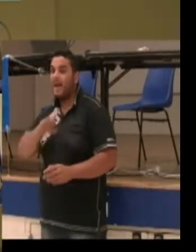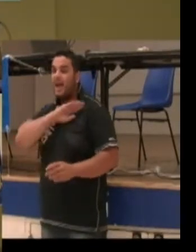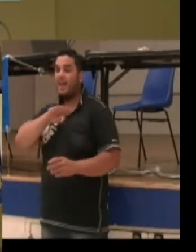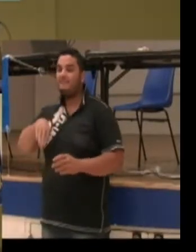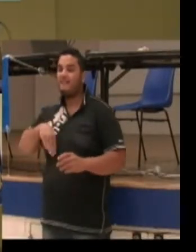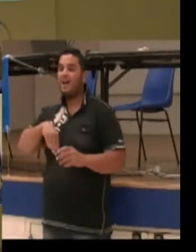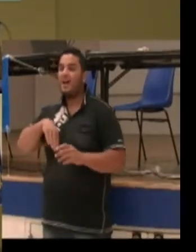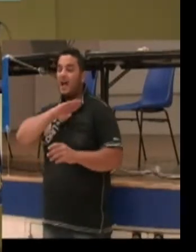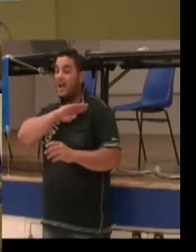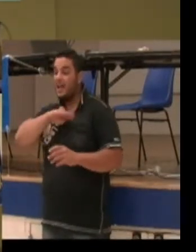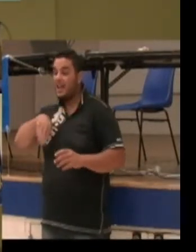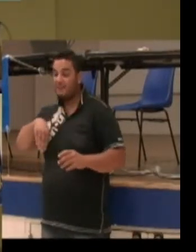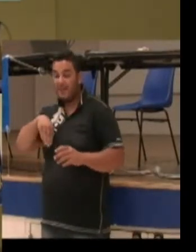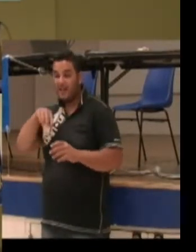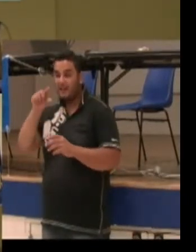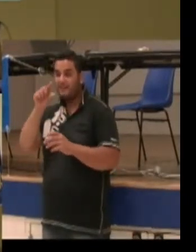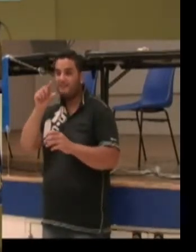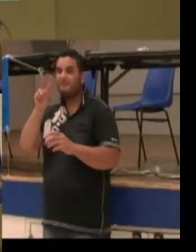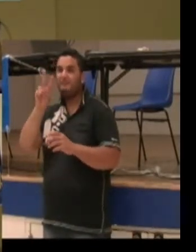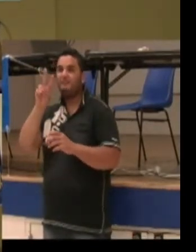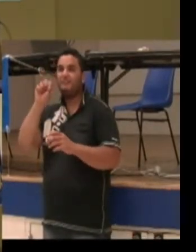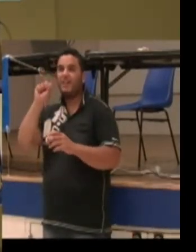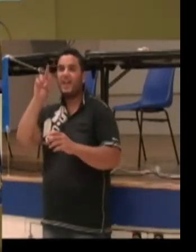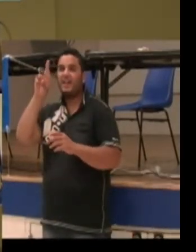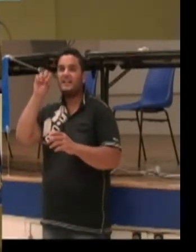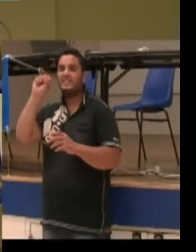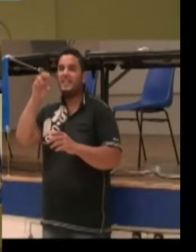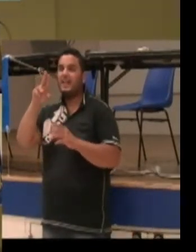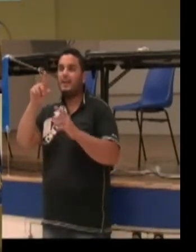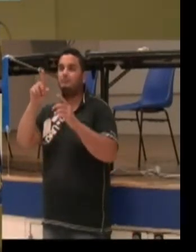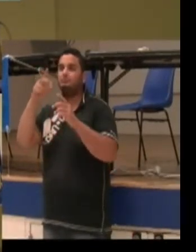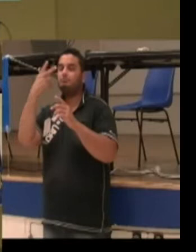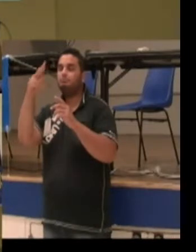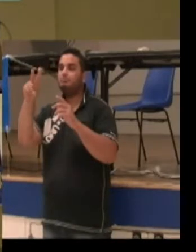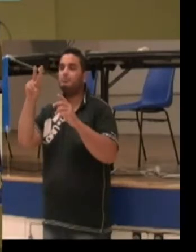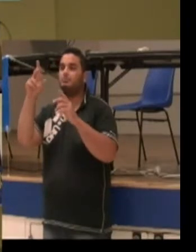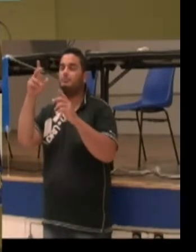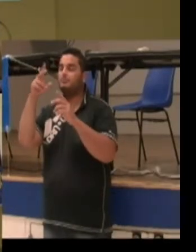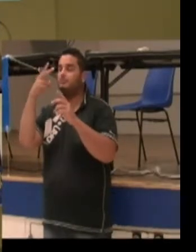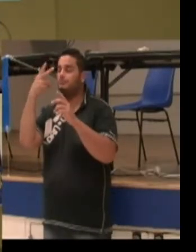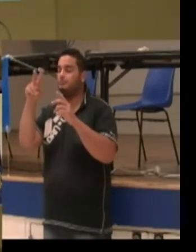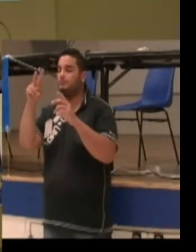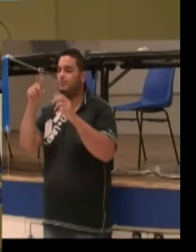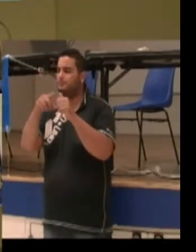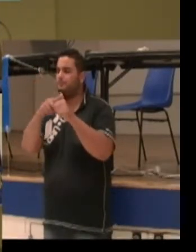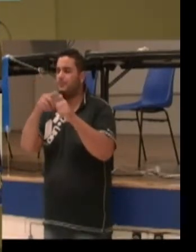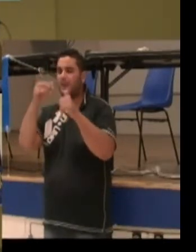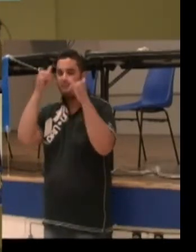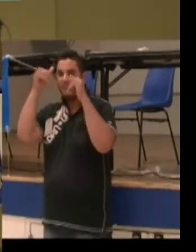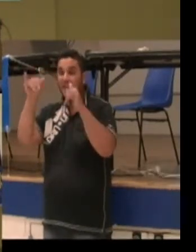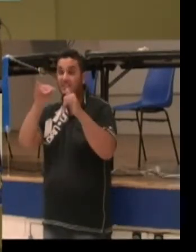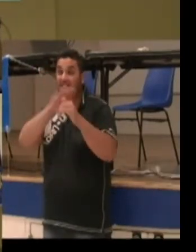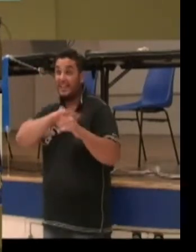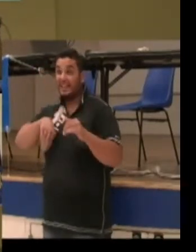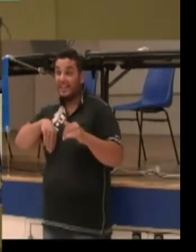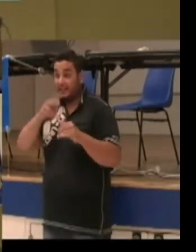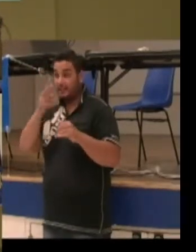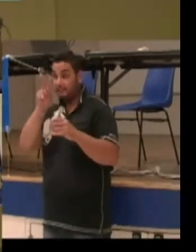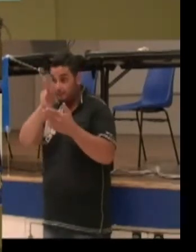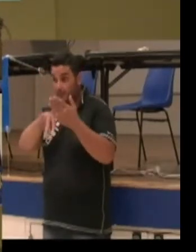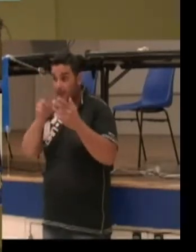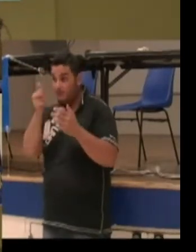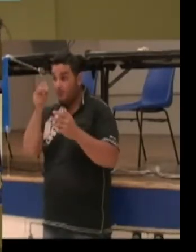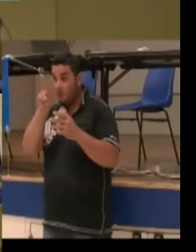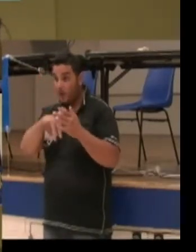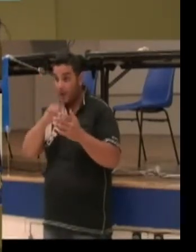Si vous lisez les derniers versets, les derniers ayats, pas versets, la sémantique n'est pas bonne. Les dernières ayats, parce que Allah subhanahu wa ta'ala a appelé